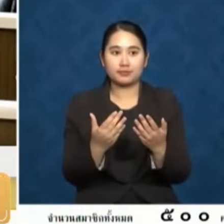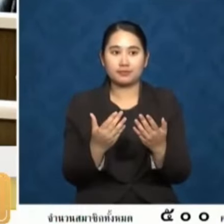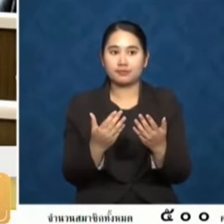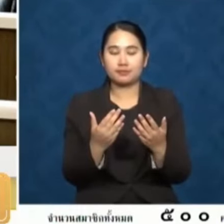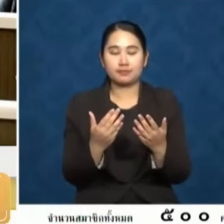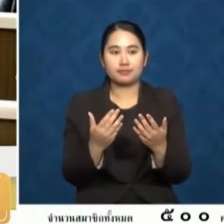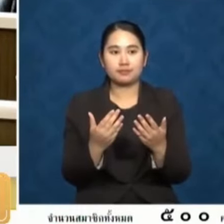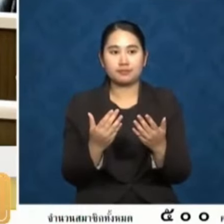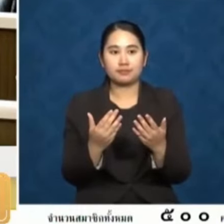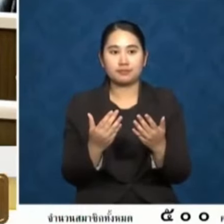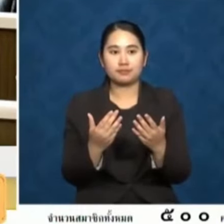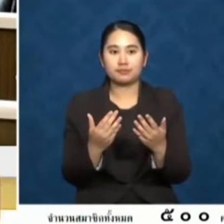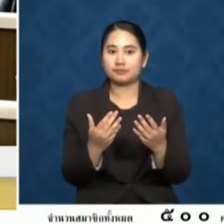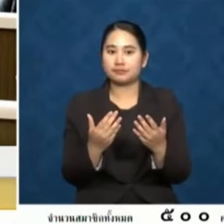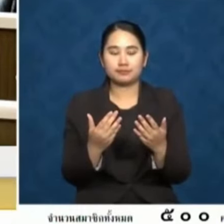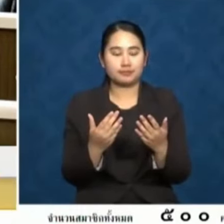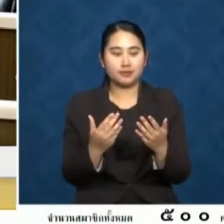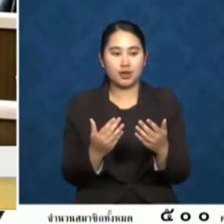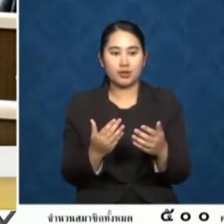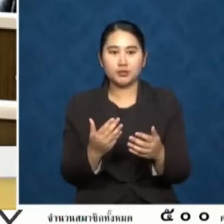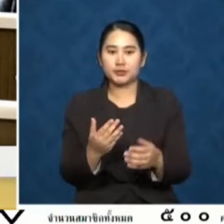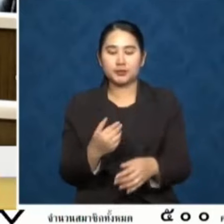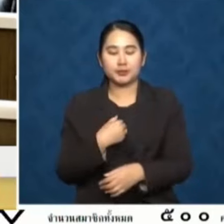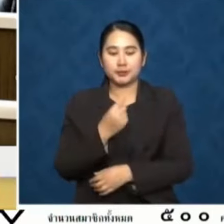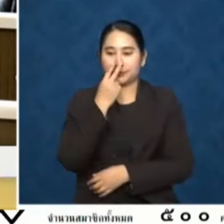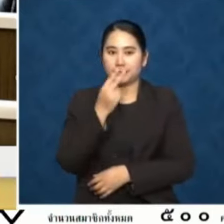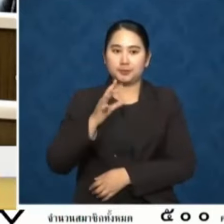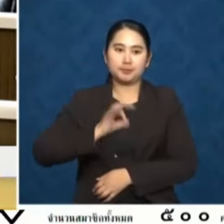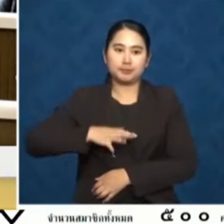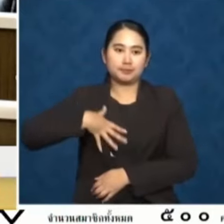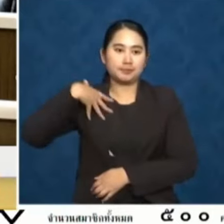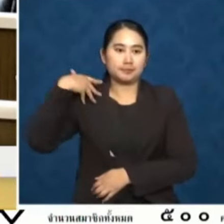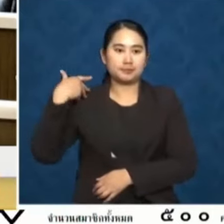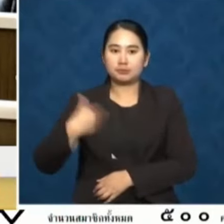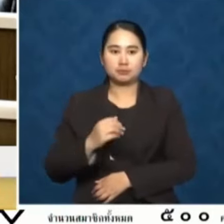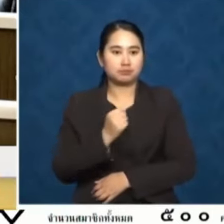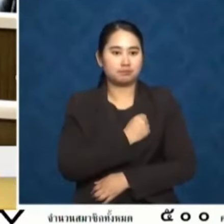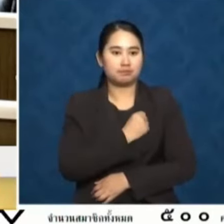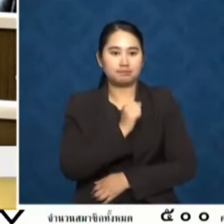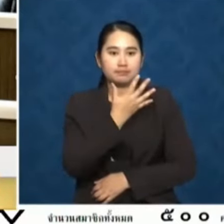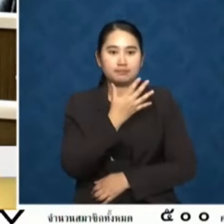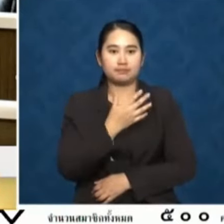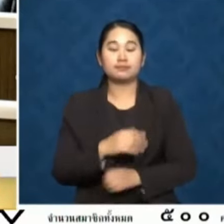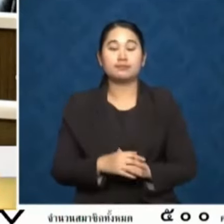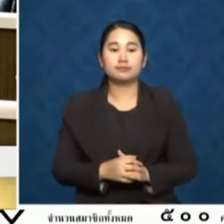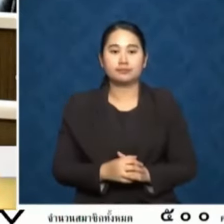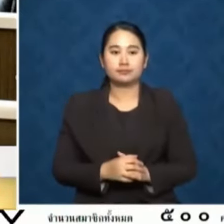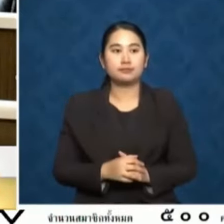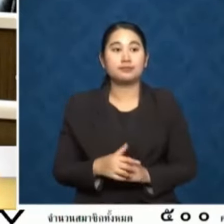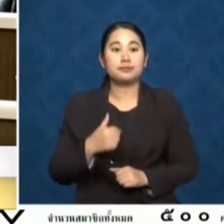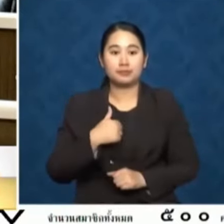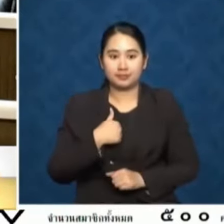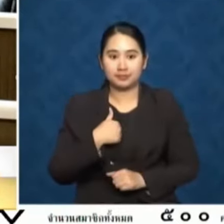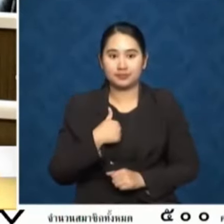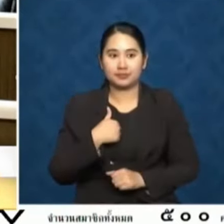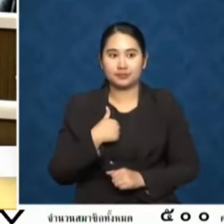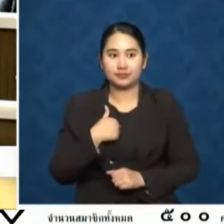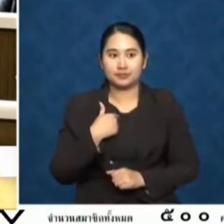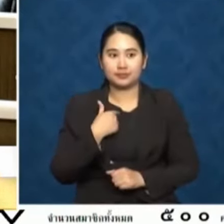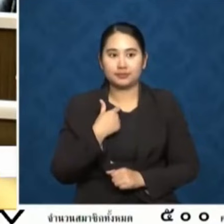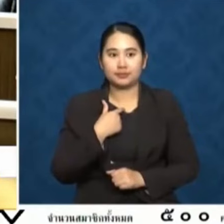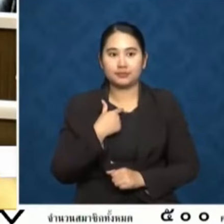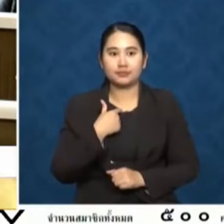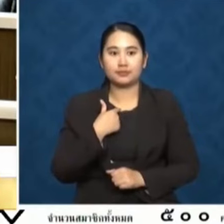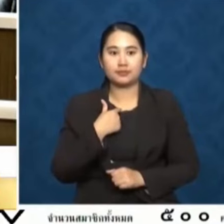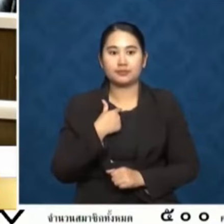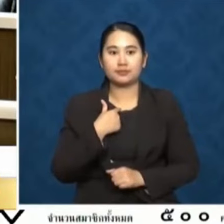าดูหมิ่นดูแคลนพระองค์ผมทนไม่ได้ครับผมเรียกกับคนพว